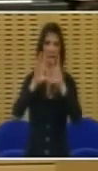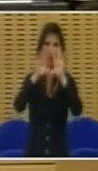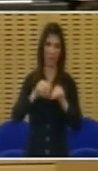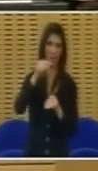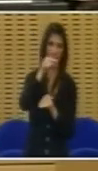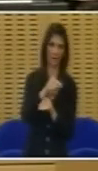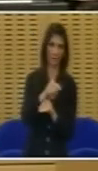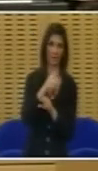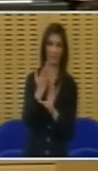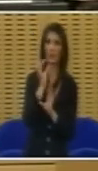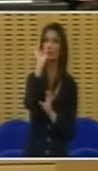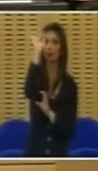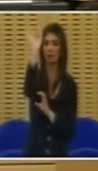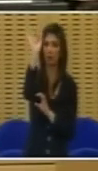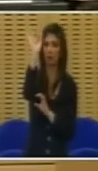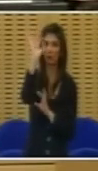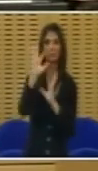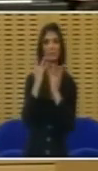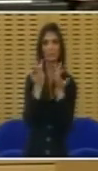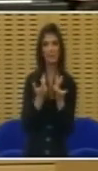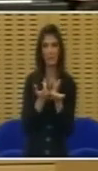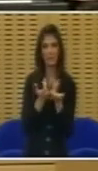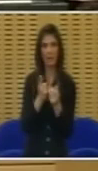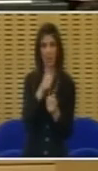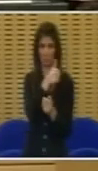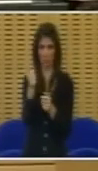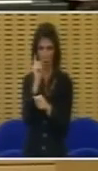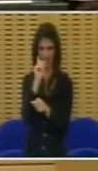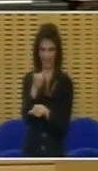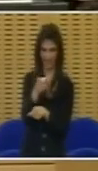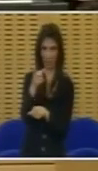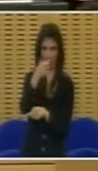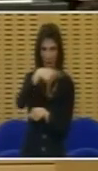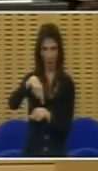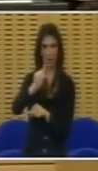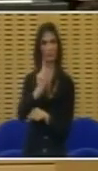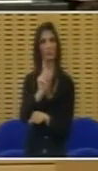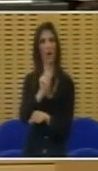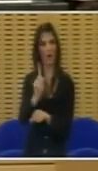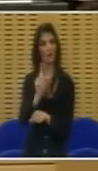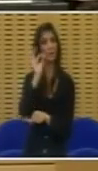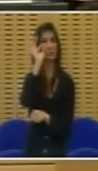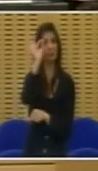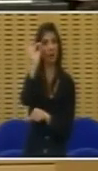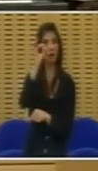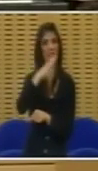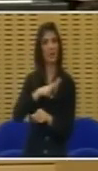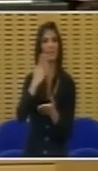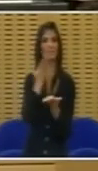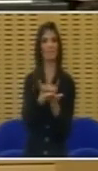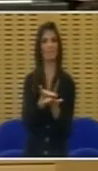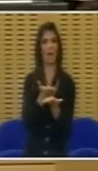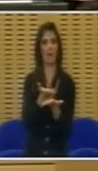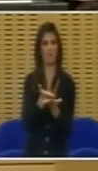εκατομμυρίων. Στόχος μας δεν είναι μόνο η τιμωρία, αλλά με την επιβεβαίωση του θέματος που εγείρουμε, να γίνει